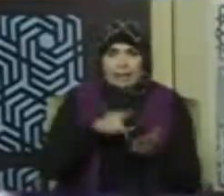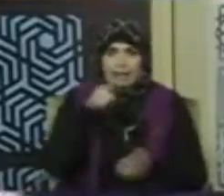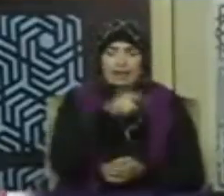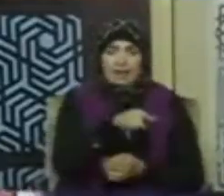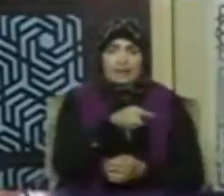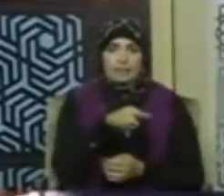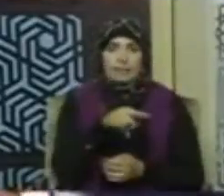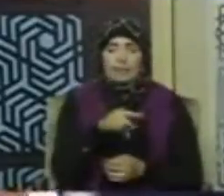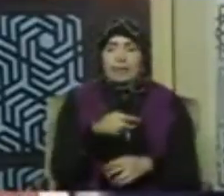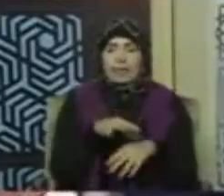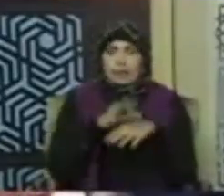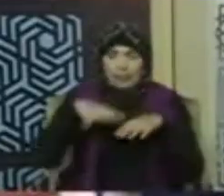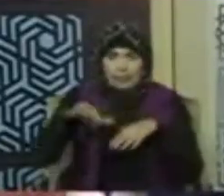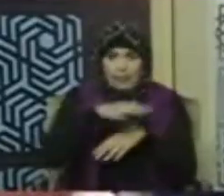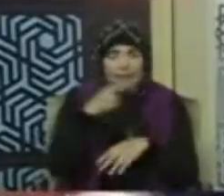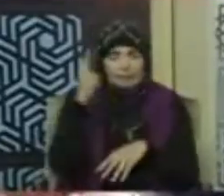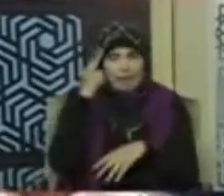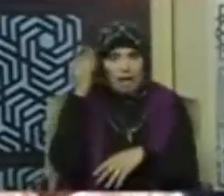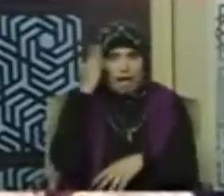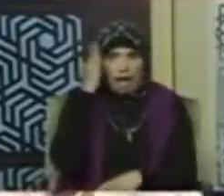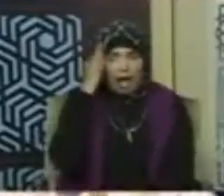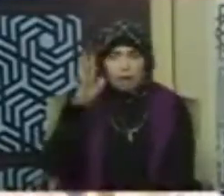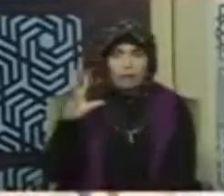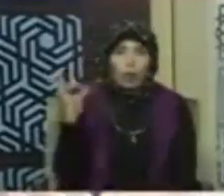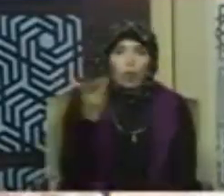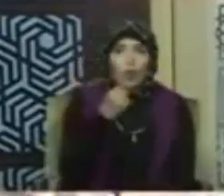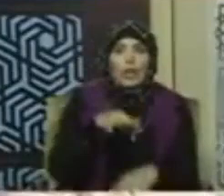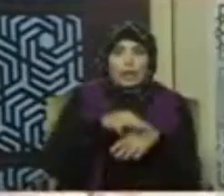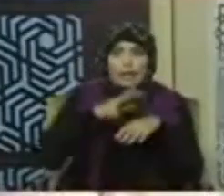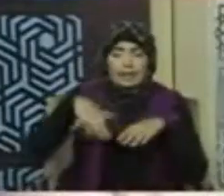الناس، وفي رواية